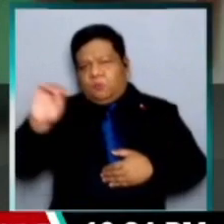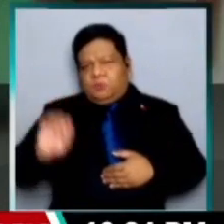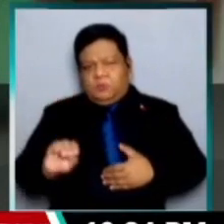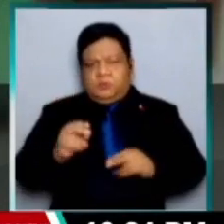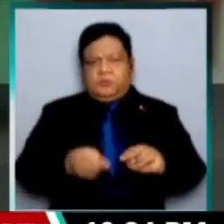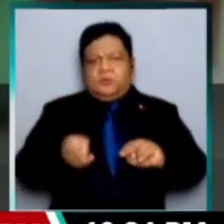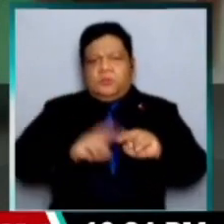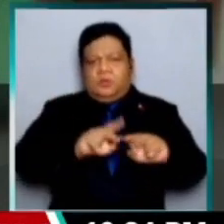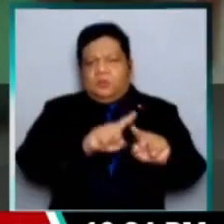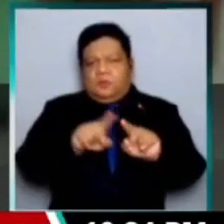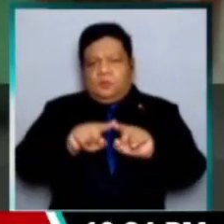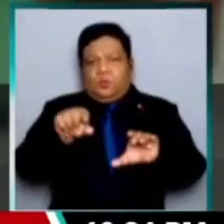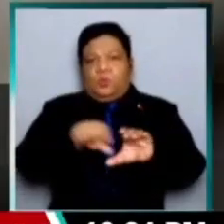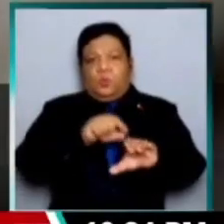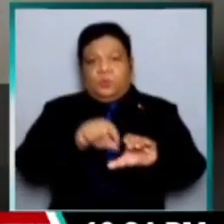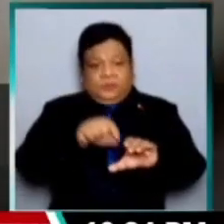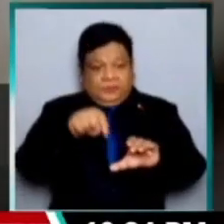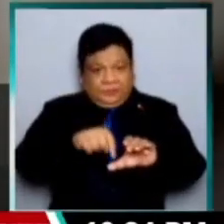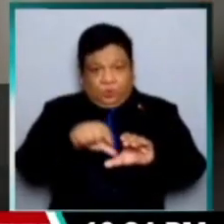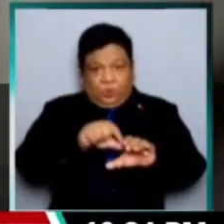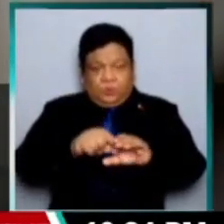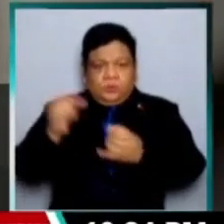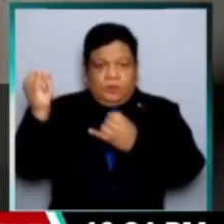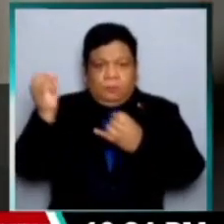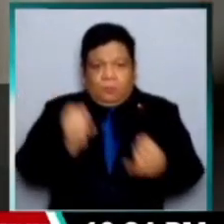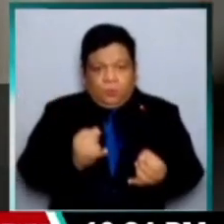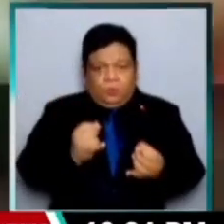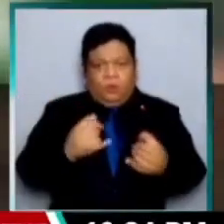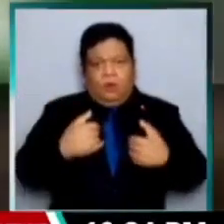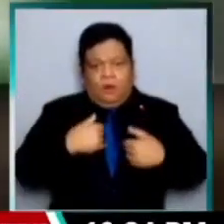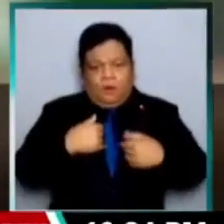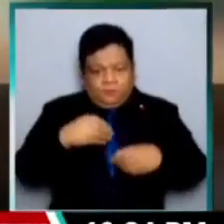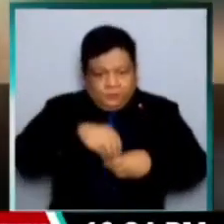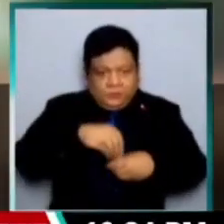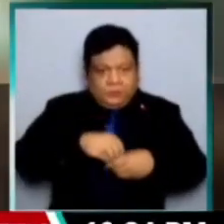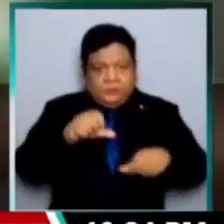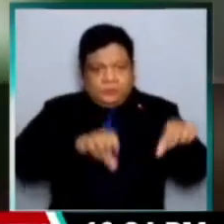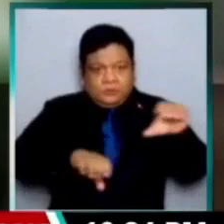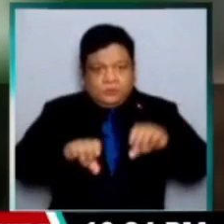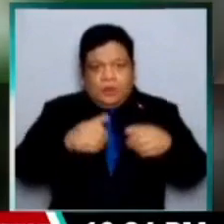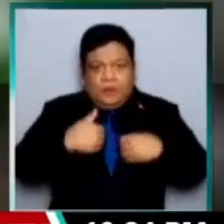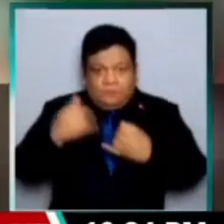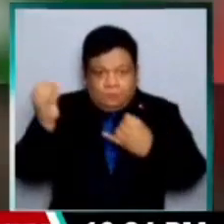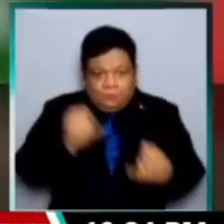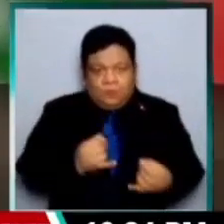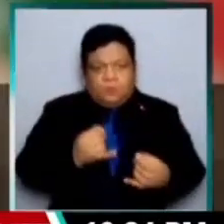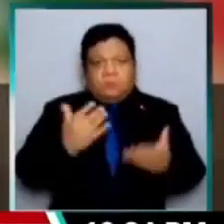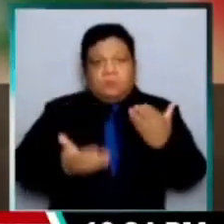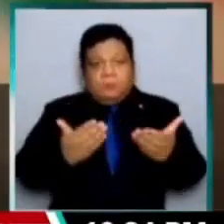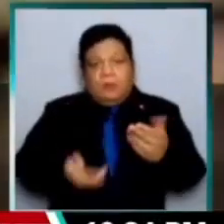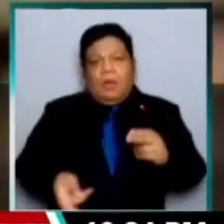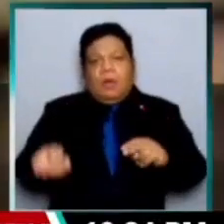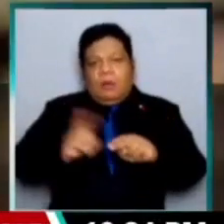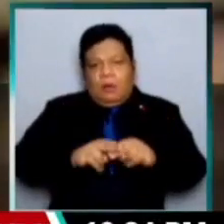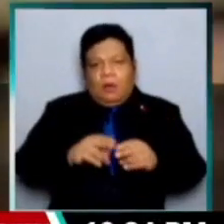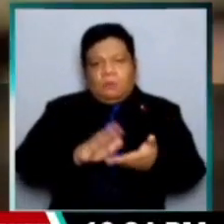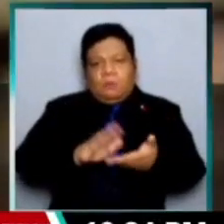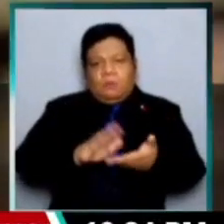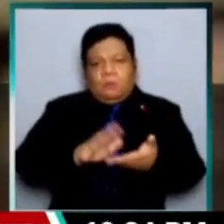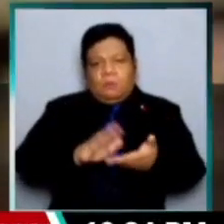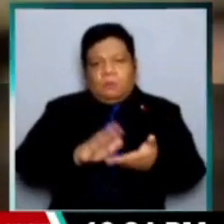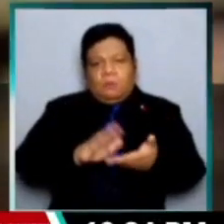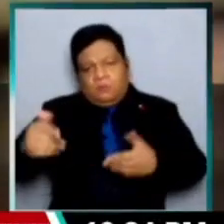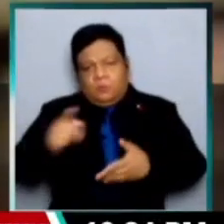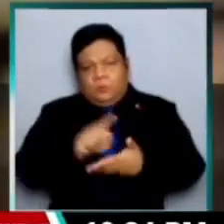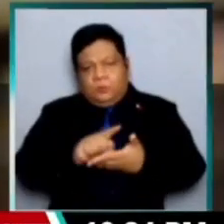imported o di kaya'y may imported na sangkap at maaari pa raw masundan ng taas presyo sa mga susunod na linggo. Sa isang